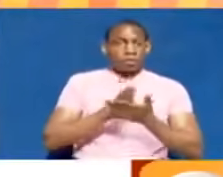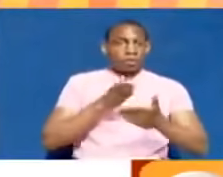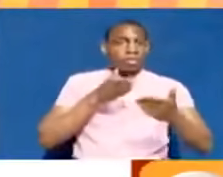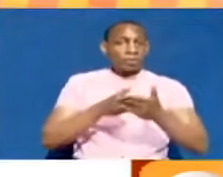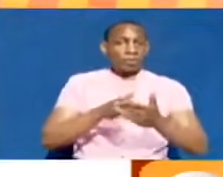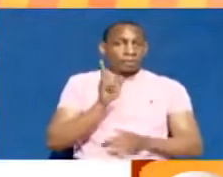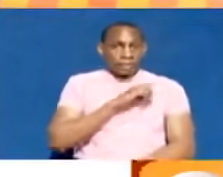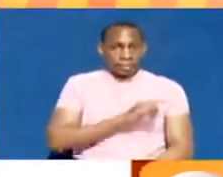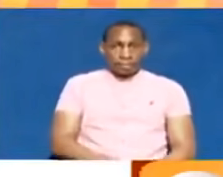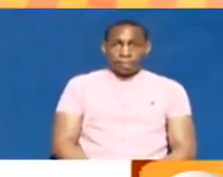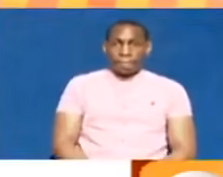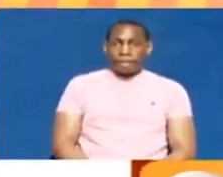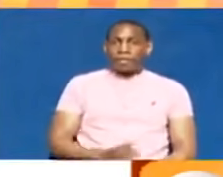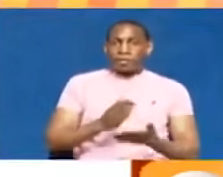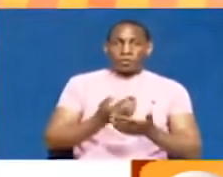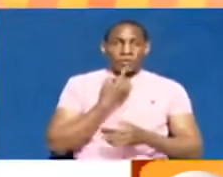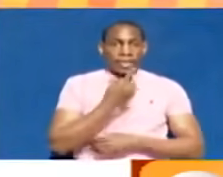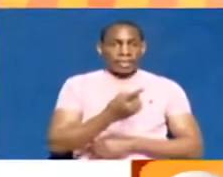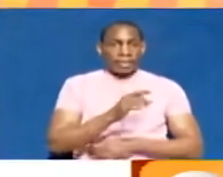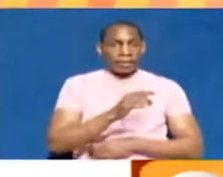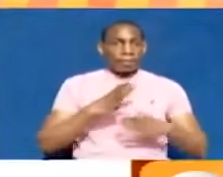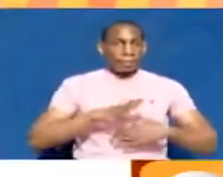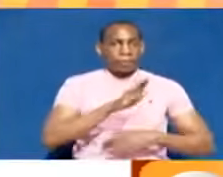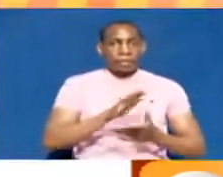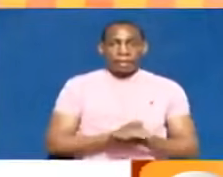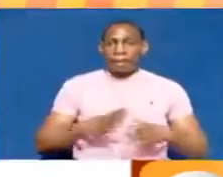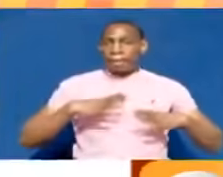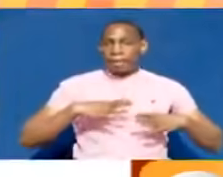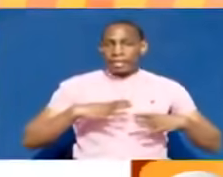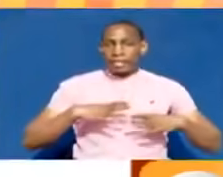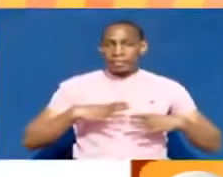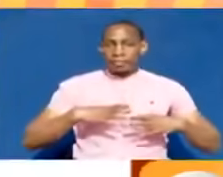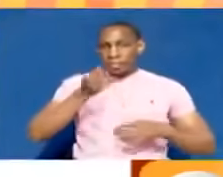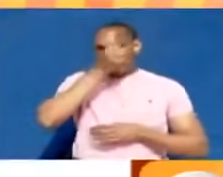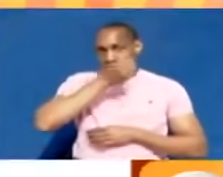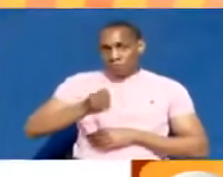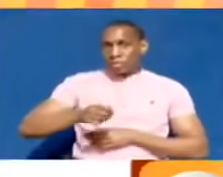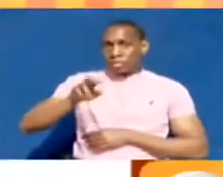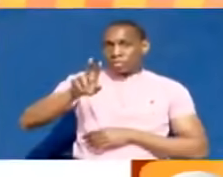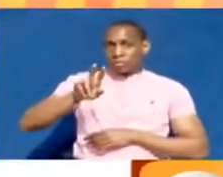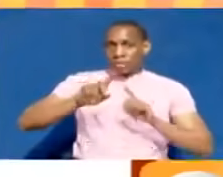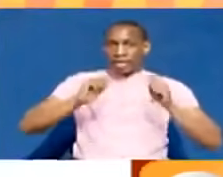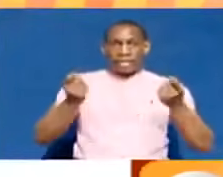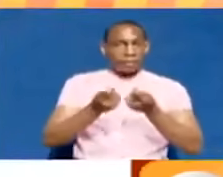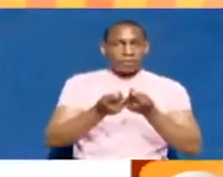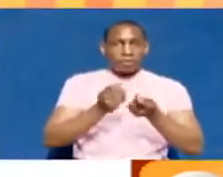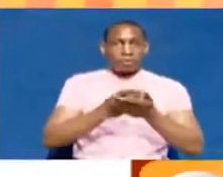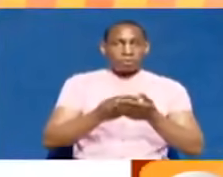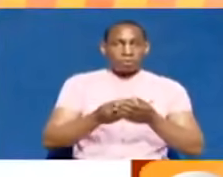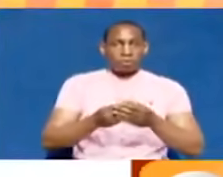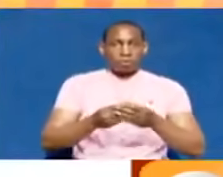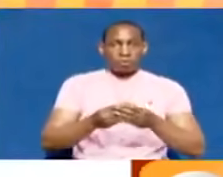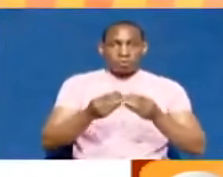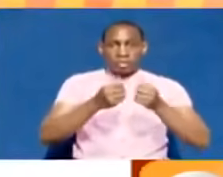Ilisimama haikusimama. Tunawaambia hawa ngwana, kiburi, madharau na ukabila, tutamalizana na